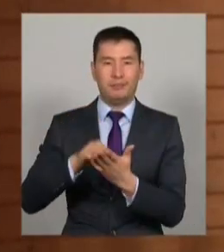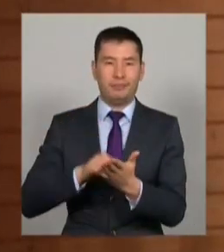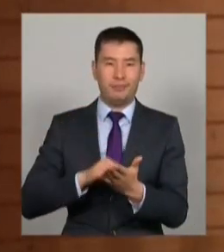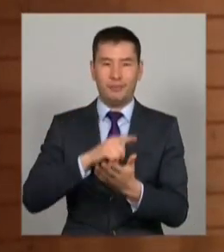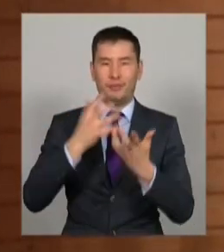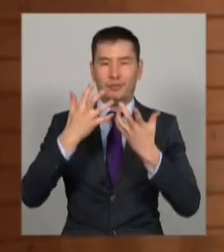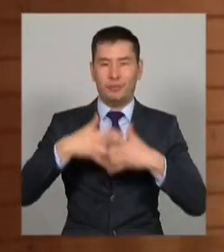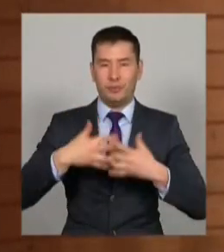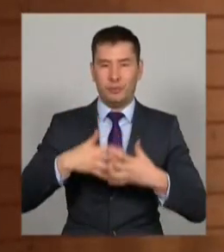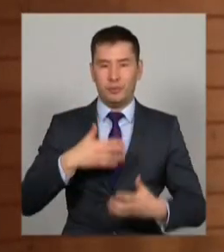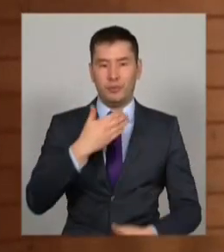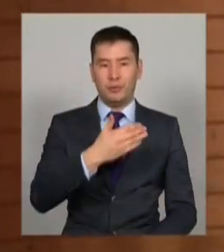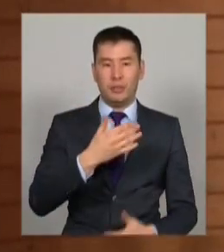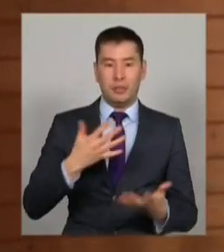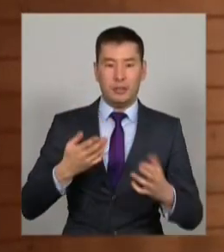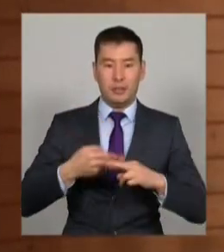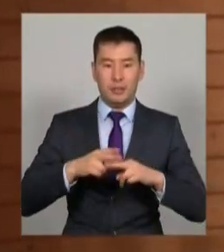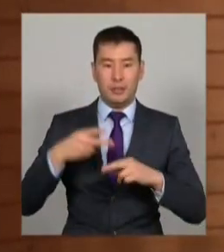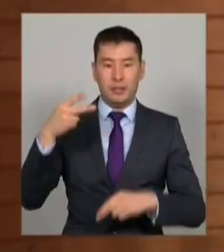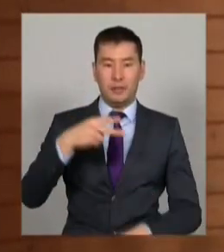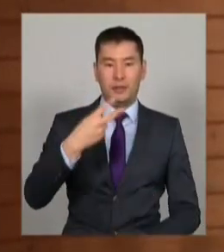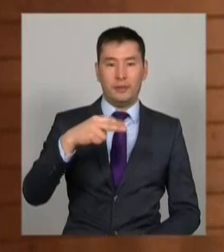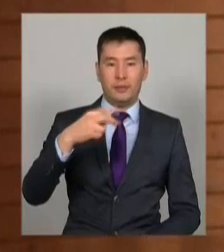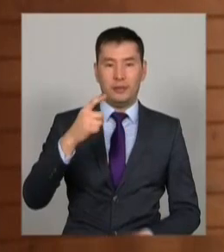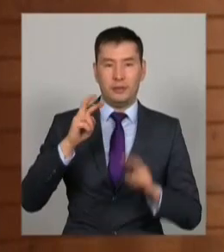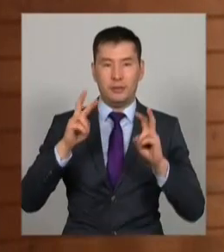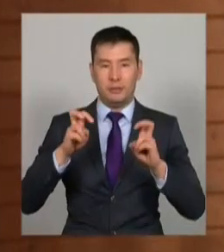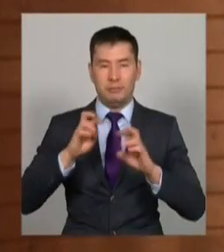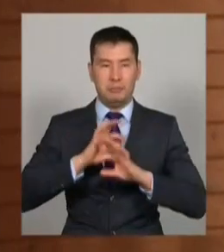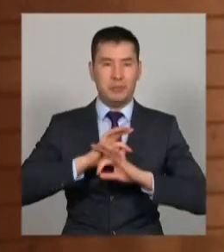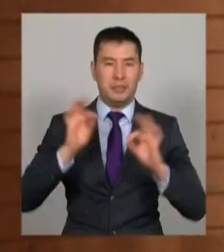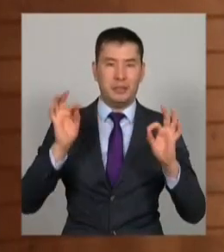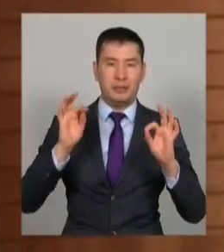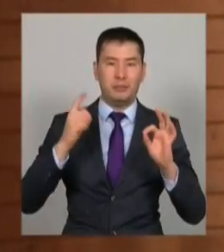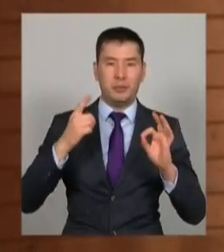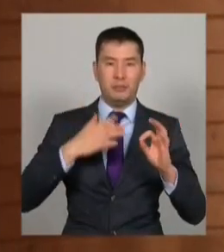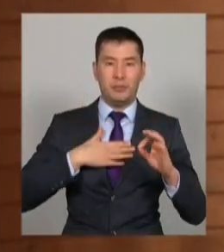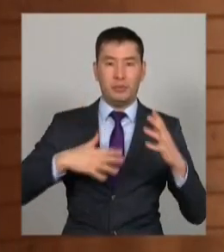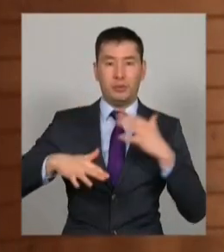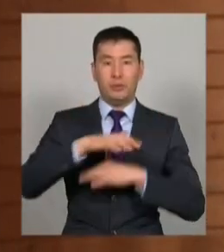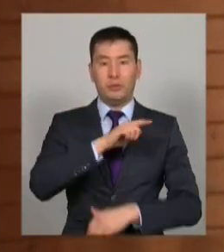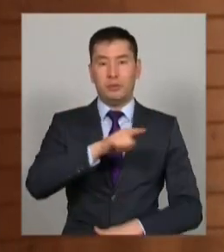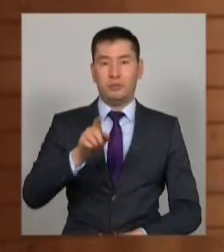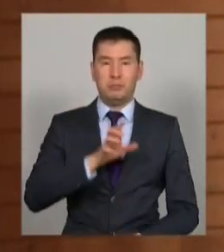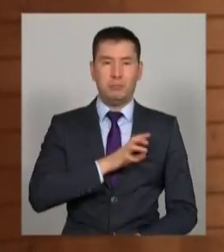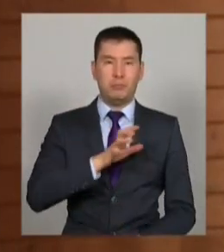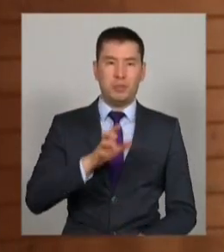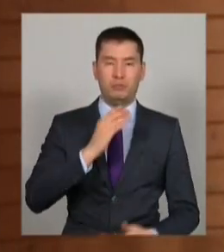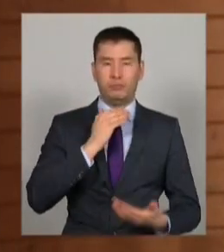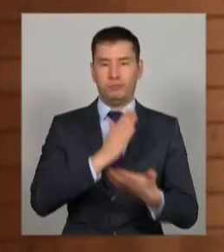Биыл бір өте тамаша жыл кірді. Сондықтан халқымызға бай, бақытты, берекелі,